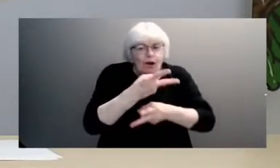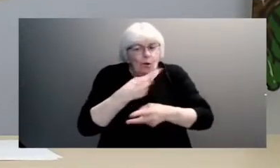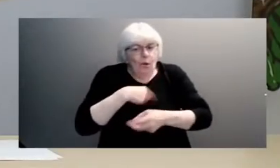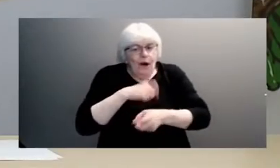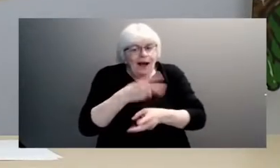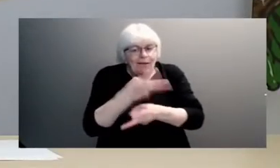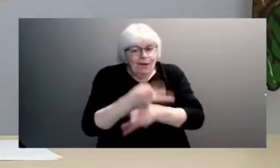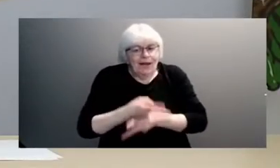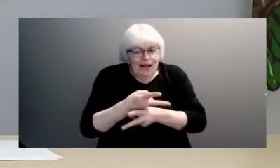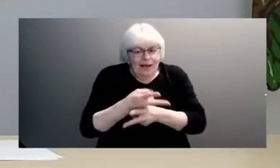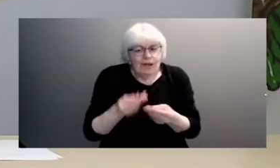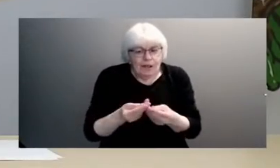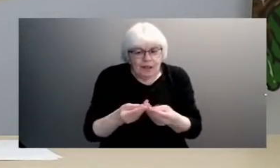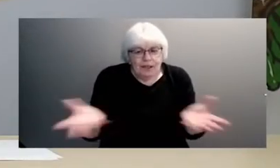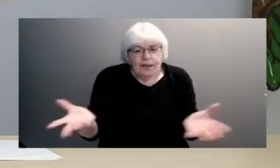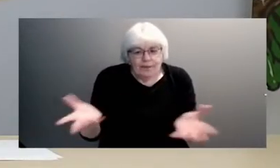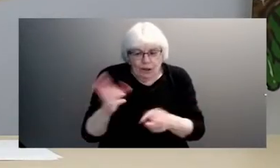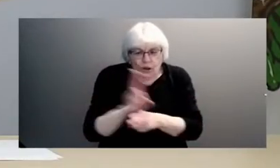Julianne Lecasher, Radio Canada.